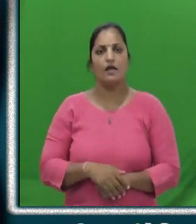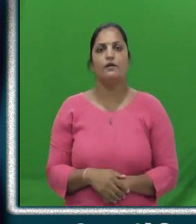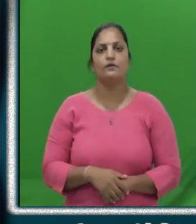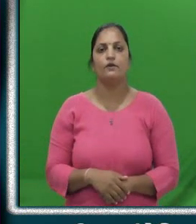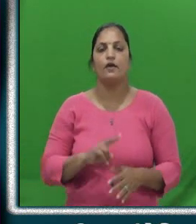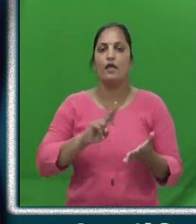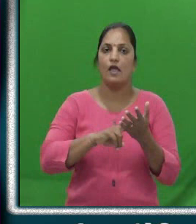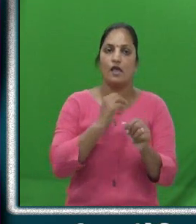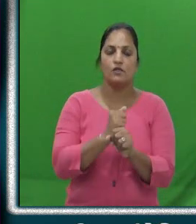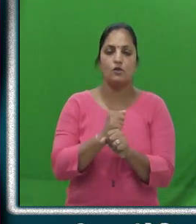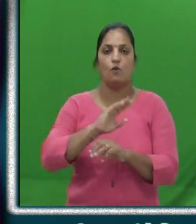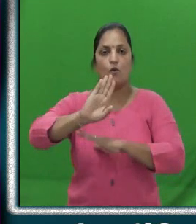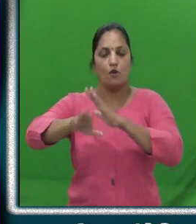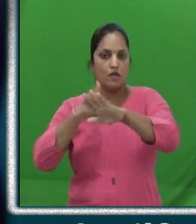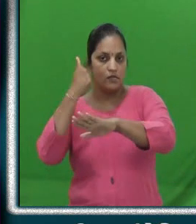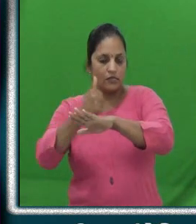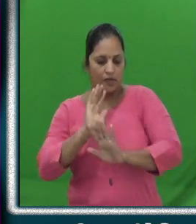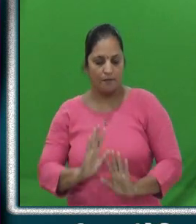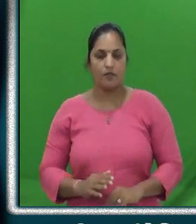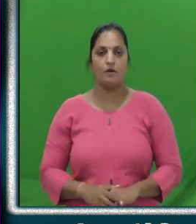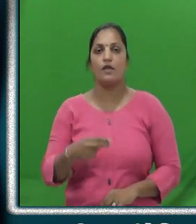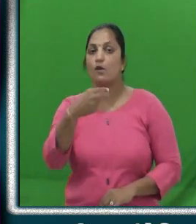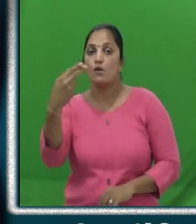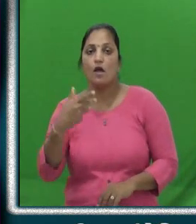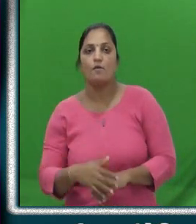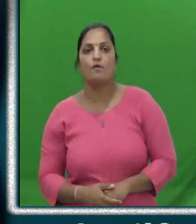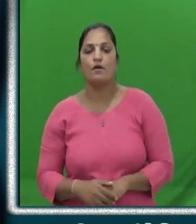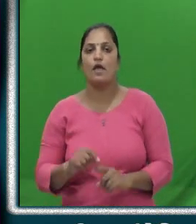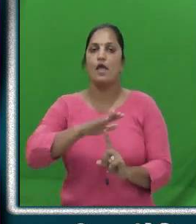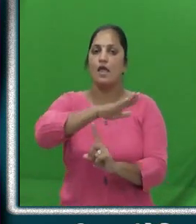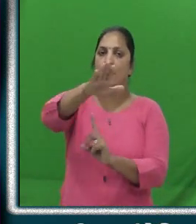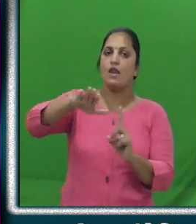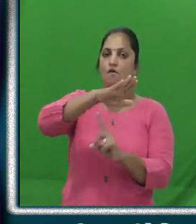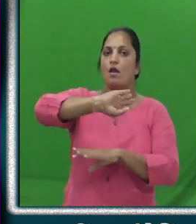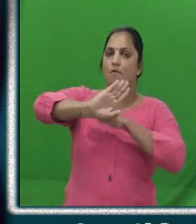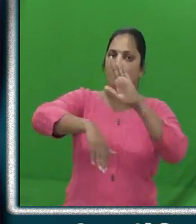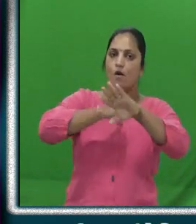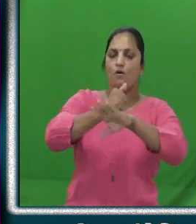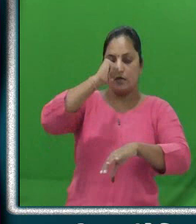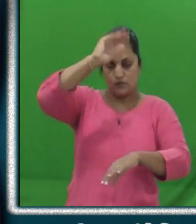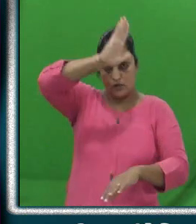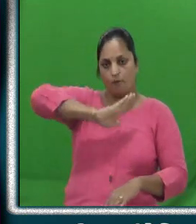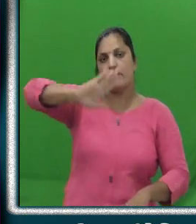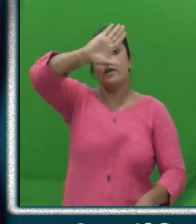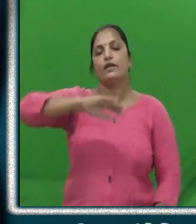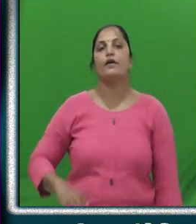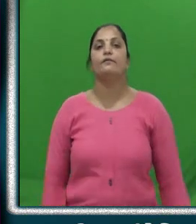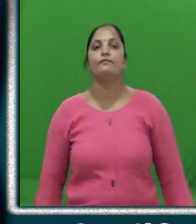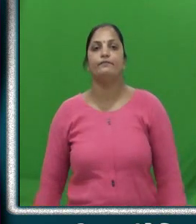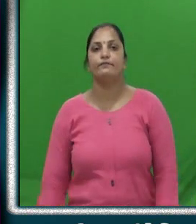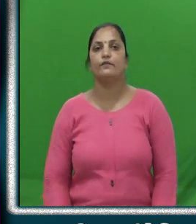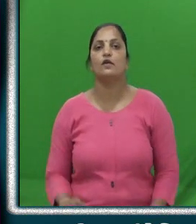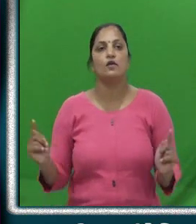હતા ત્યારે એમને એક એનજીઓની સ્થાપના કરી જે એનજીઓનું નામ હતું એન્વાયરમેન્ટલ